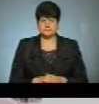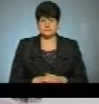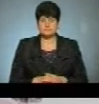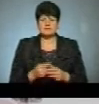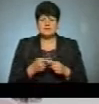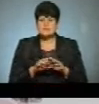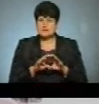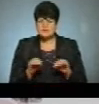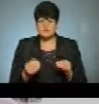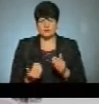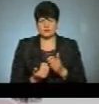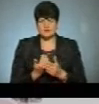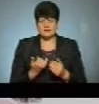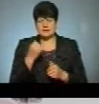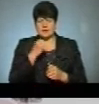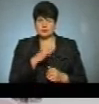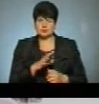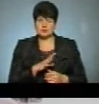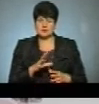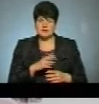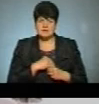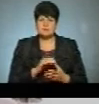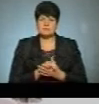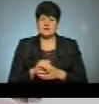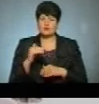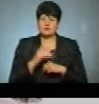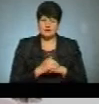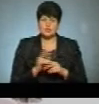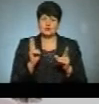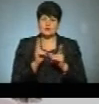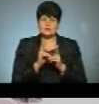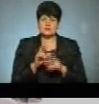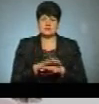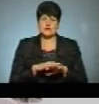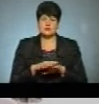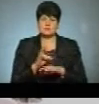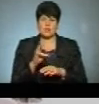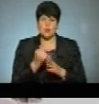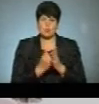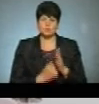І на сьогодні це всі новини. Дякую, що були із нами. Бажаю вам мирного вечора і до зустрічі на Суспільному.